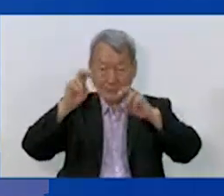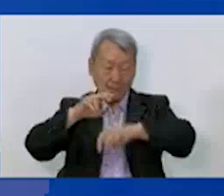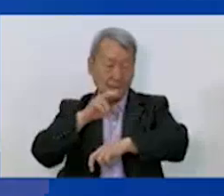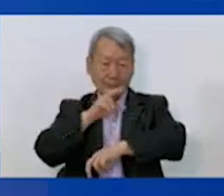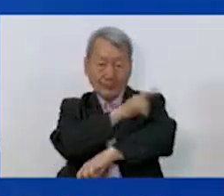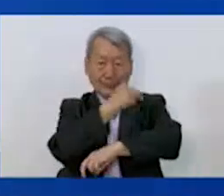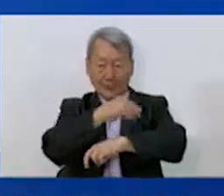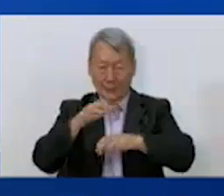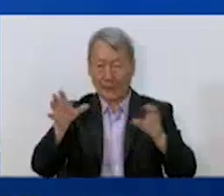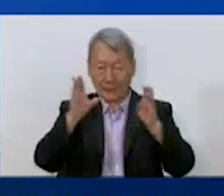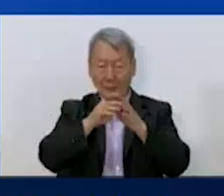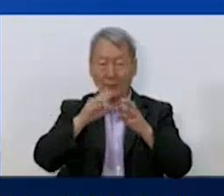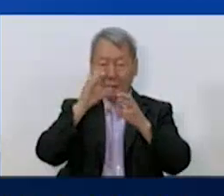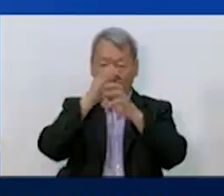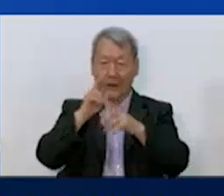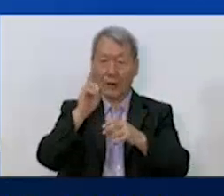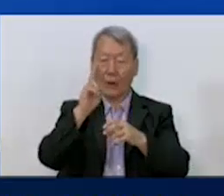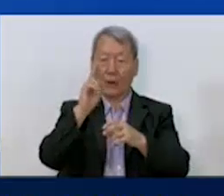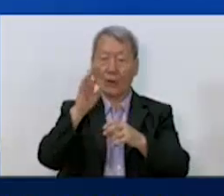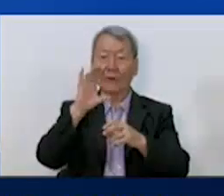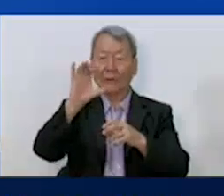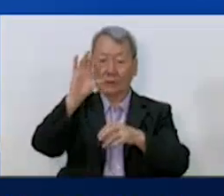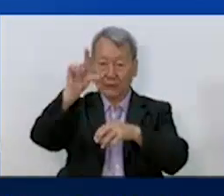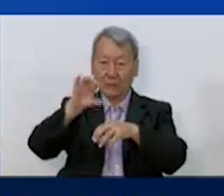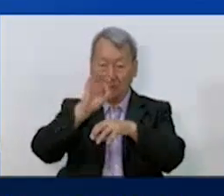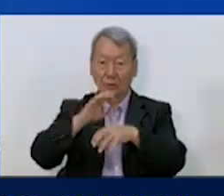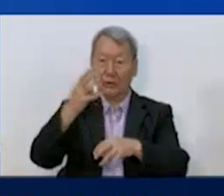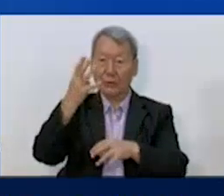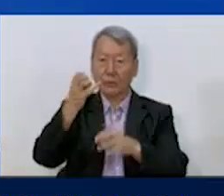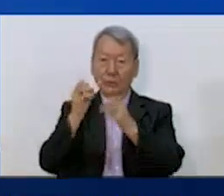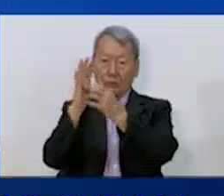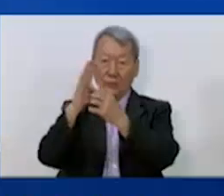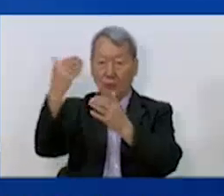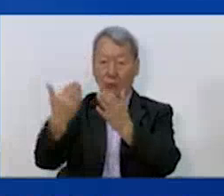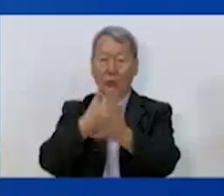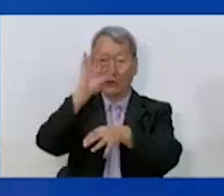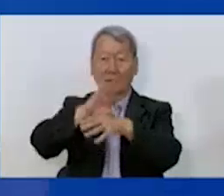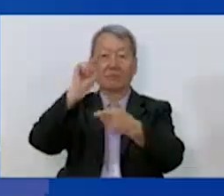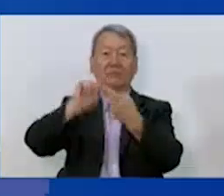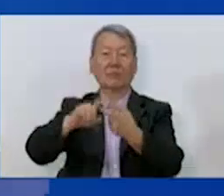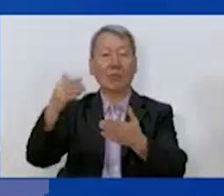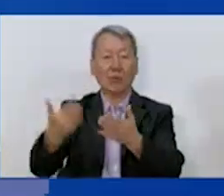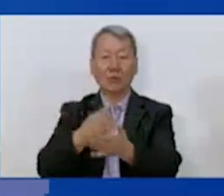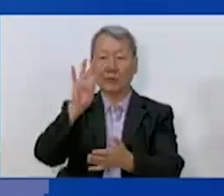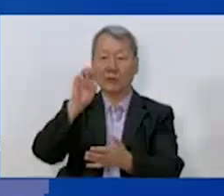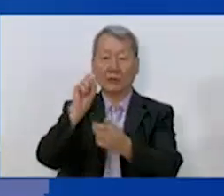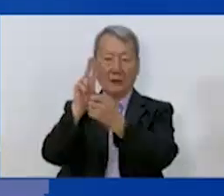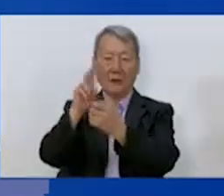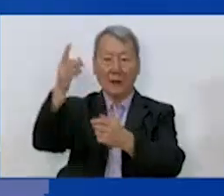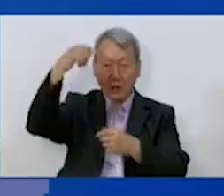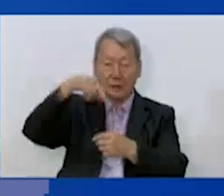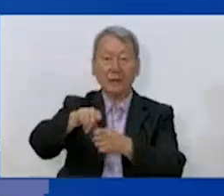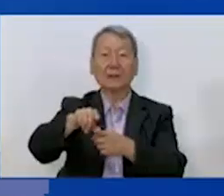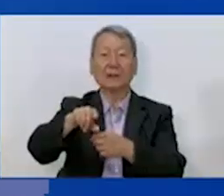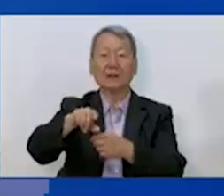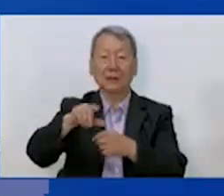клиникалык эпидемиологиялык тастыкталган COVID-19 оорусунун 412 жаңы учуру катталды.